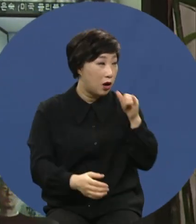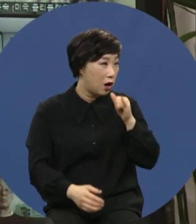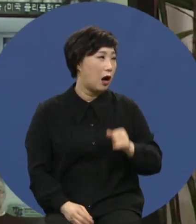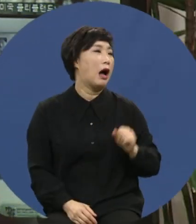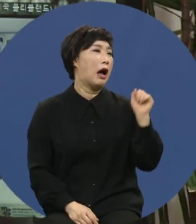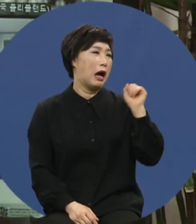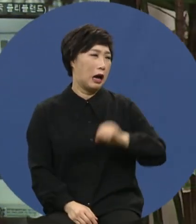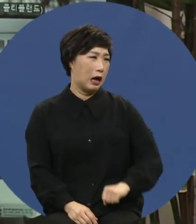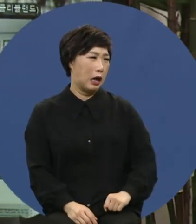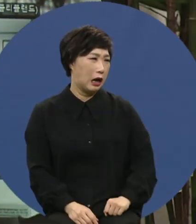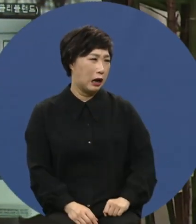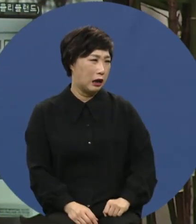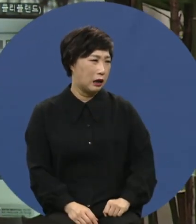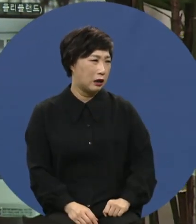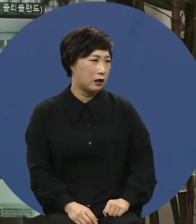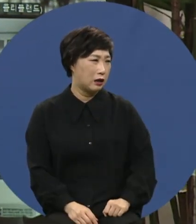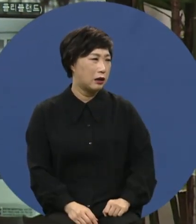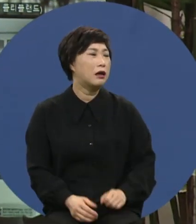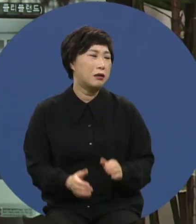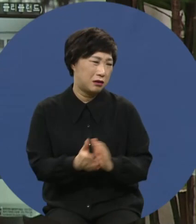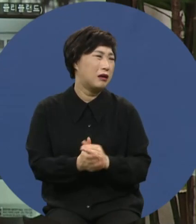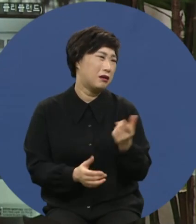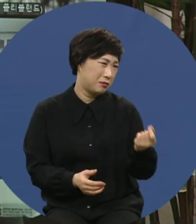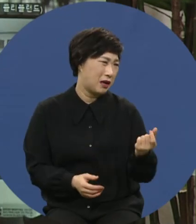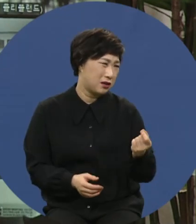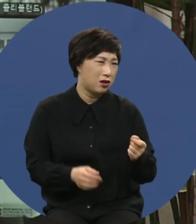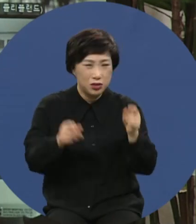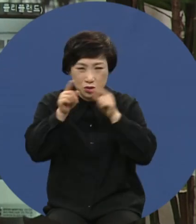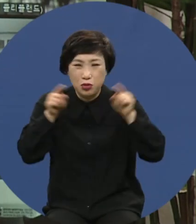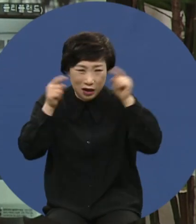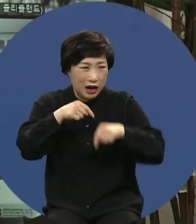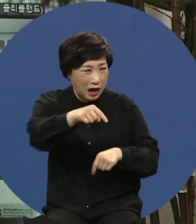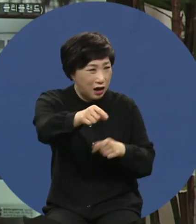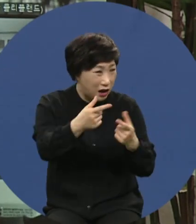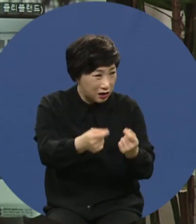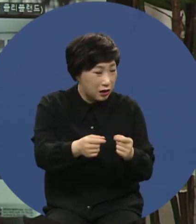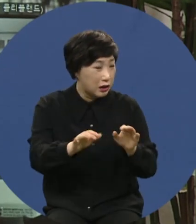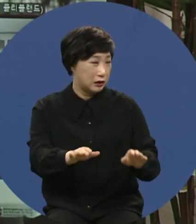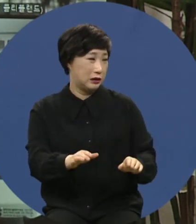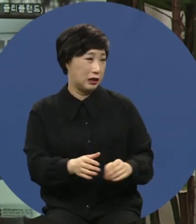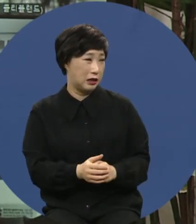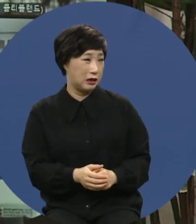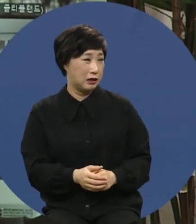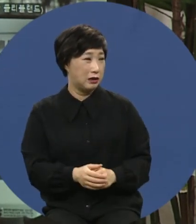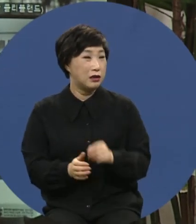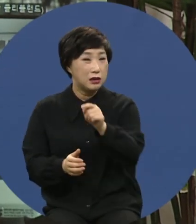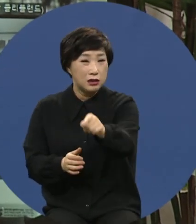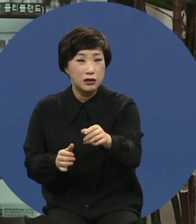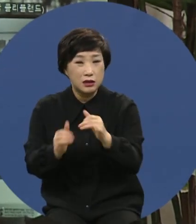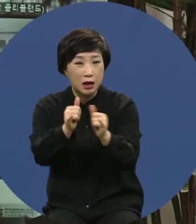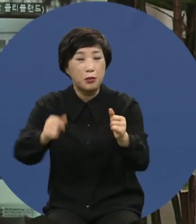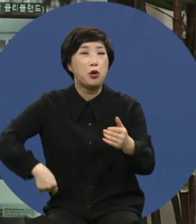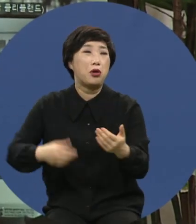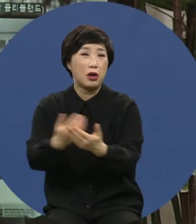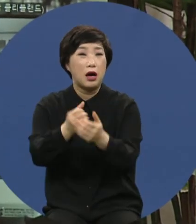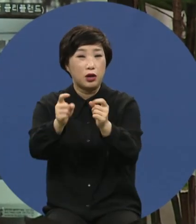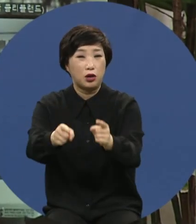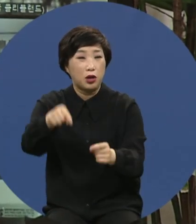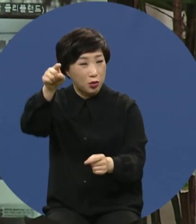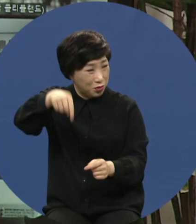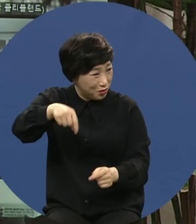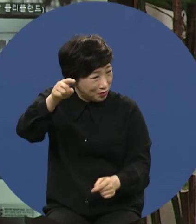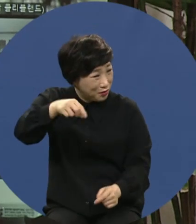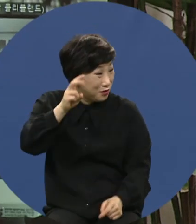그러니 지옥 가겠다 진짜. 그런데 저 사람 회개할 기회가 올